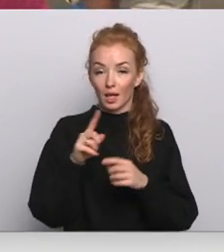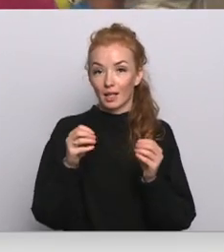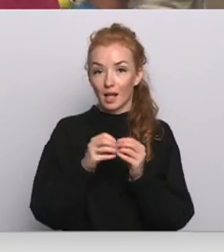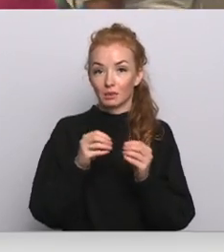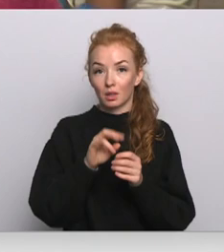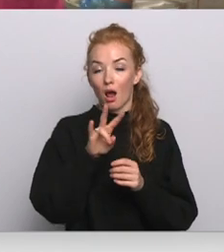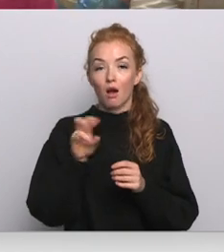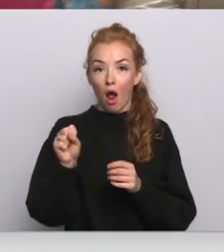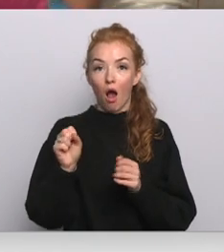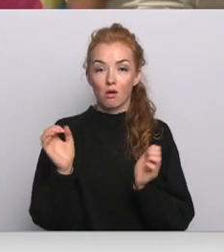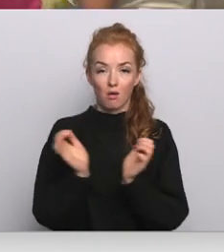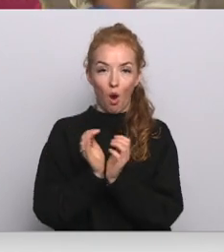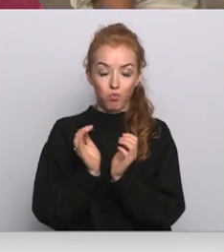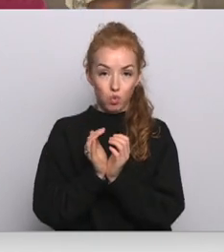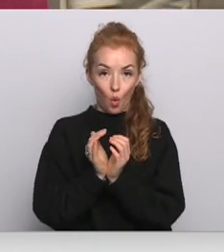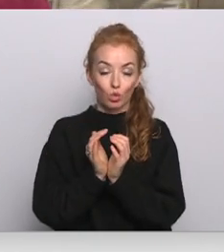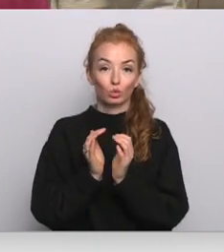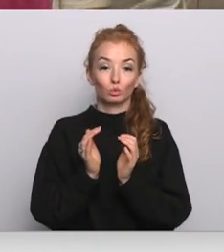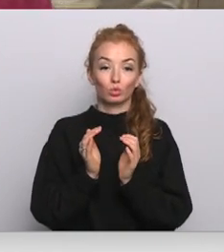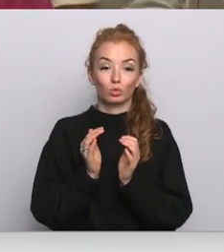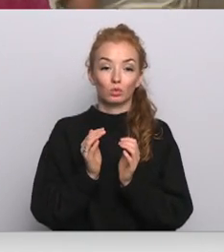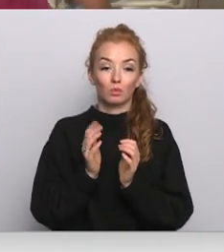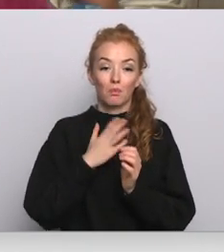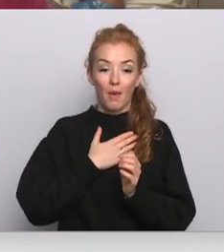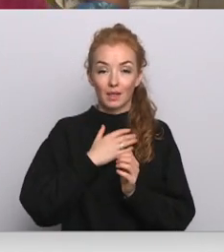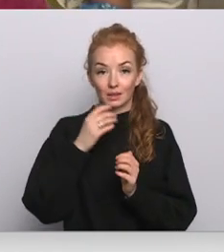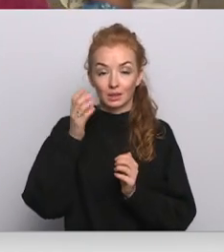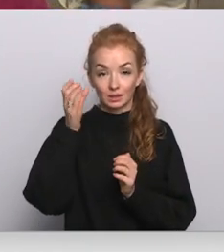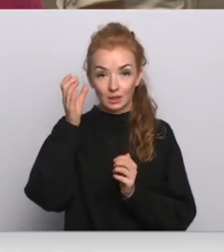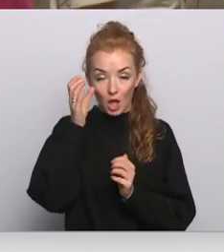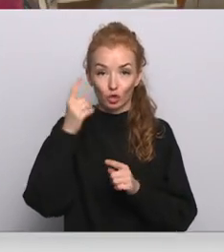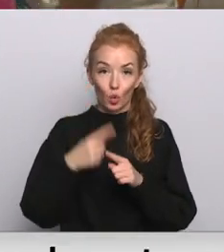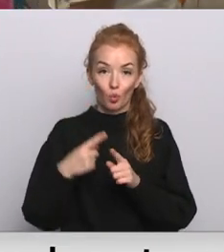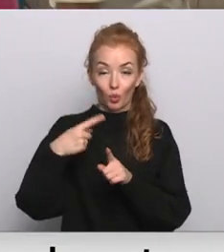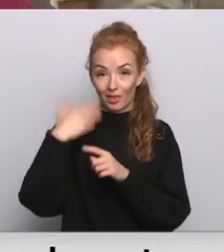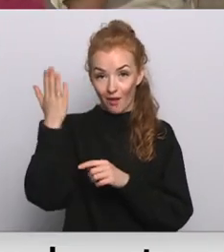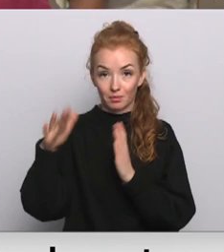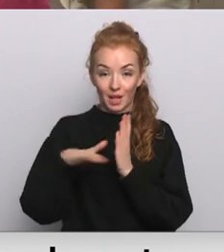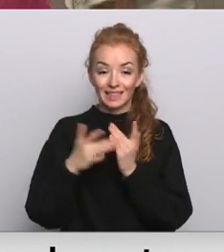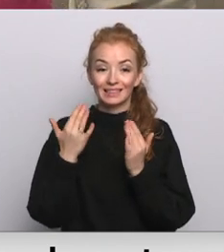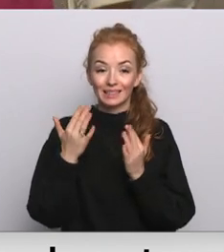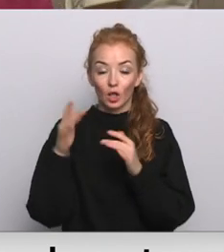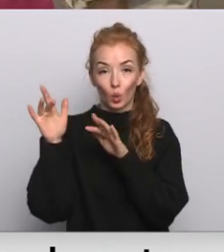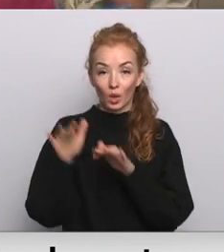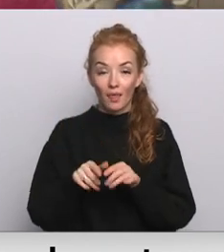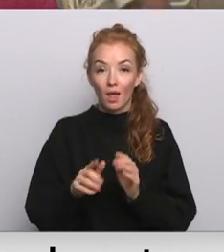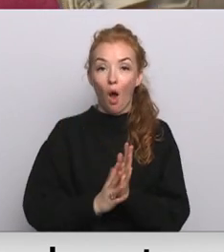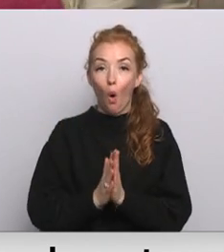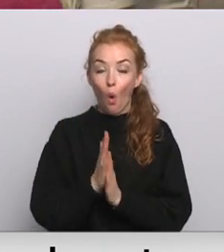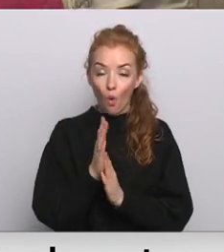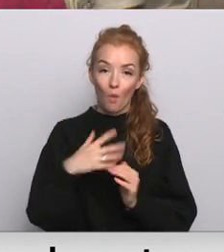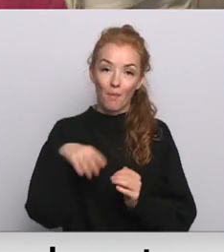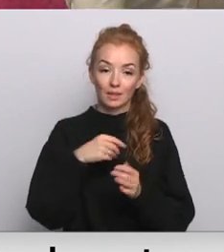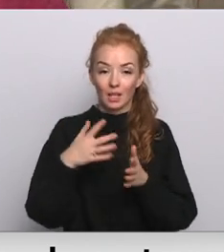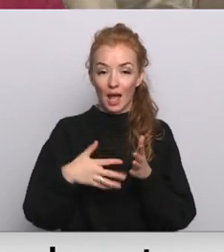hektāri kāpostu. No manām zināšanām un no Dieva ir atkarīgs tas, cik rudenī izaug. Un mēs rēķinām,